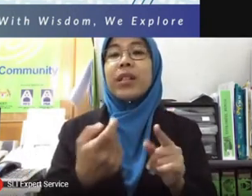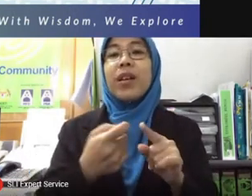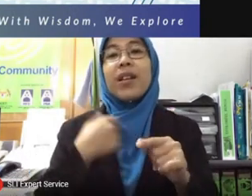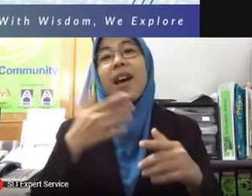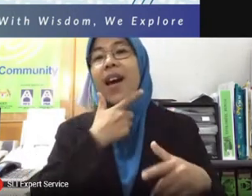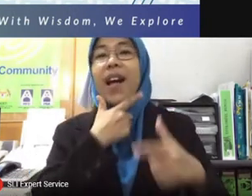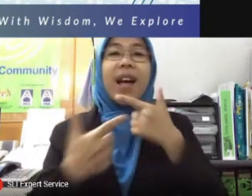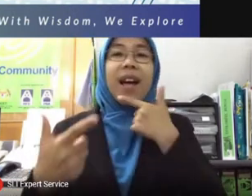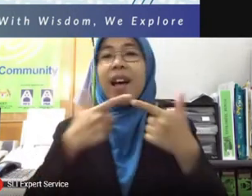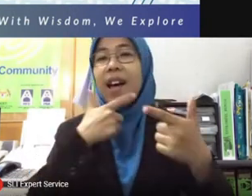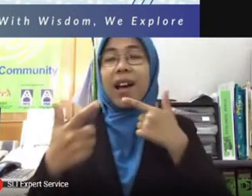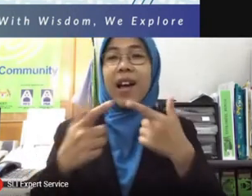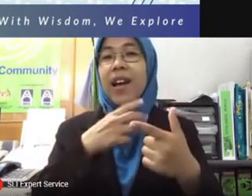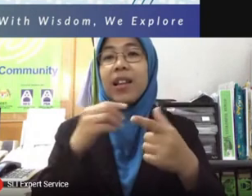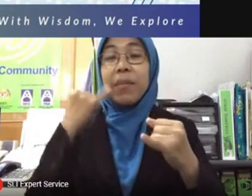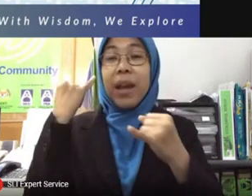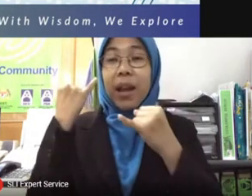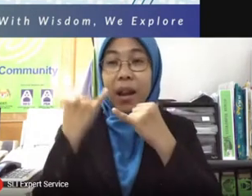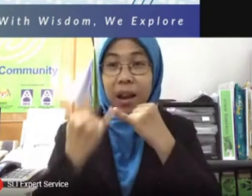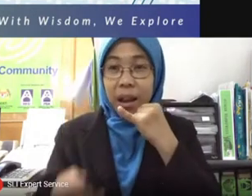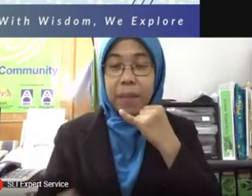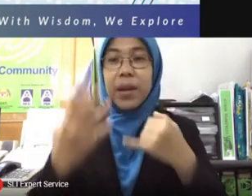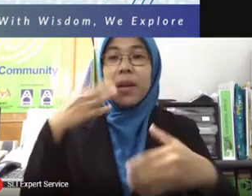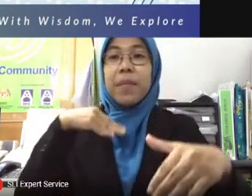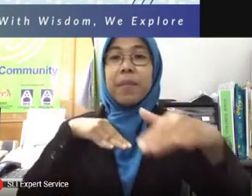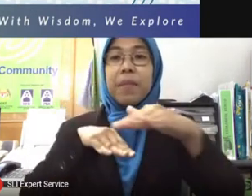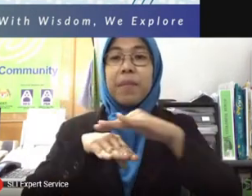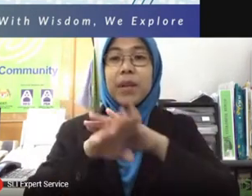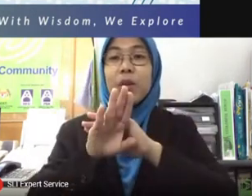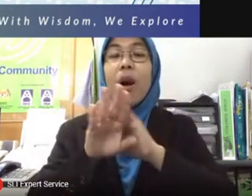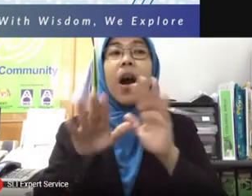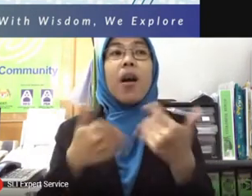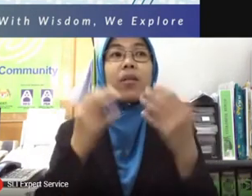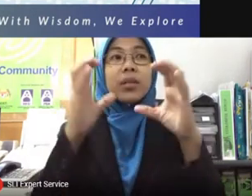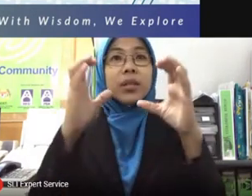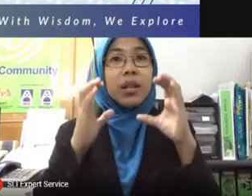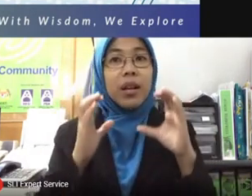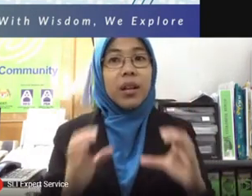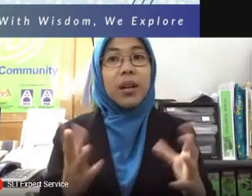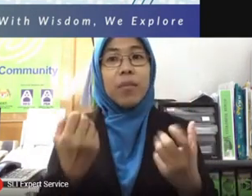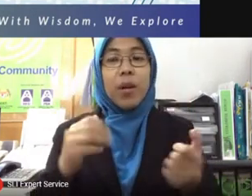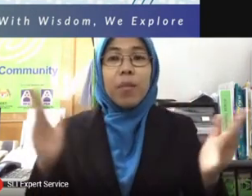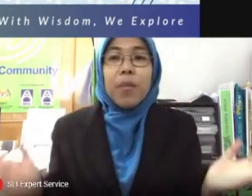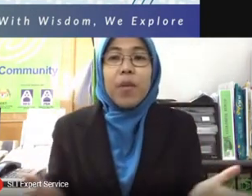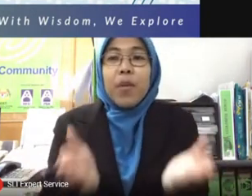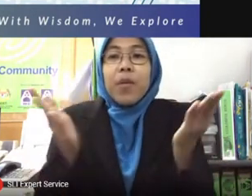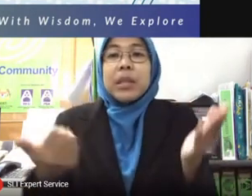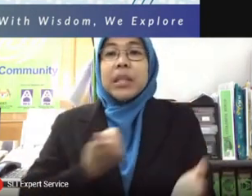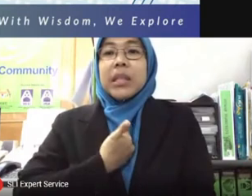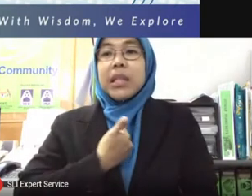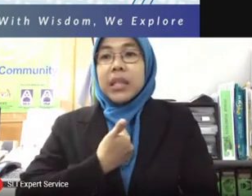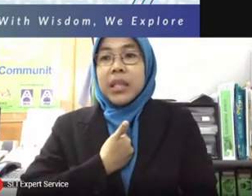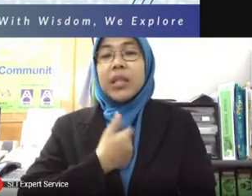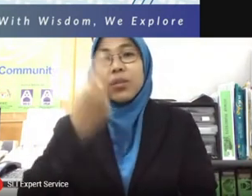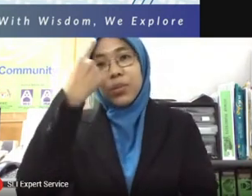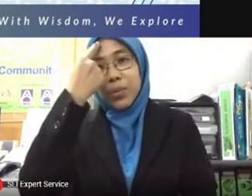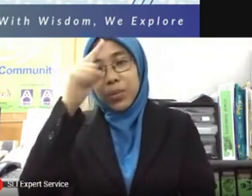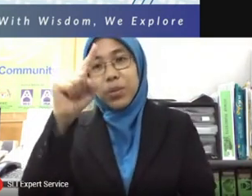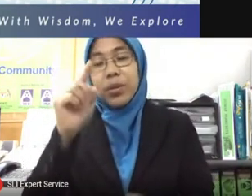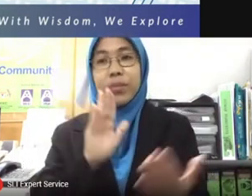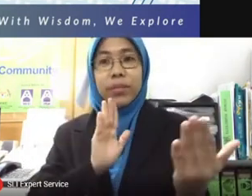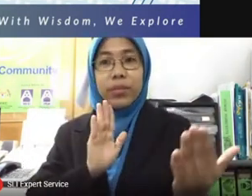gembira speech dia. Betul. Tapi in the end bila dia masukkan bagaimana dia nak memotivasikan diri untuk